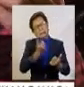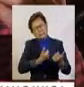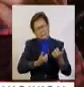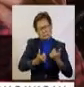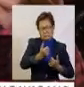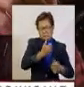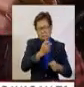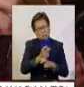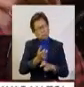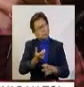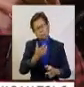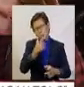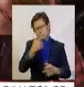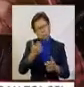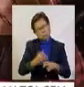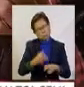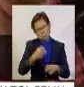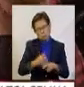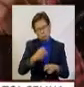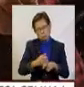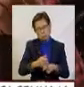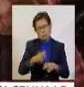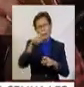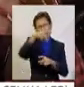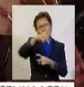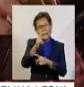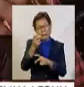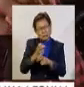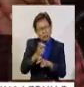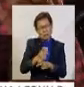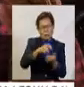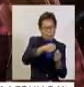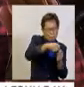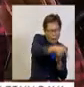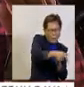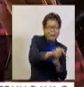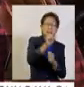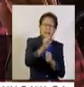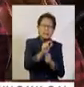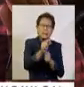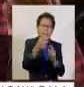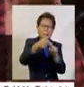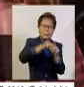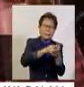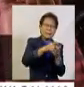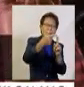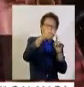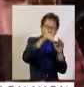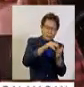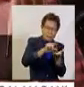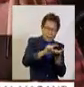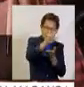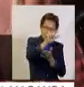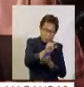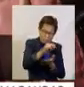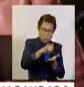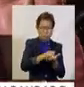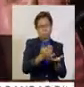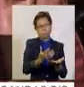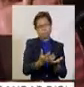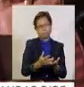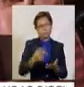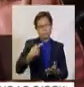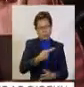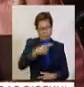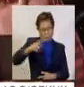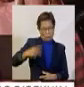being. Ya, sebab selama ini mereka membayar gaji sedikit jauh daripada gaji minimum itu. Dan saya percaya ini akan